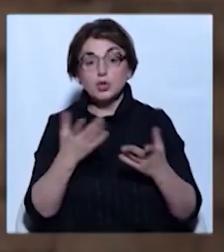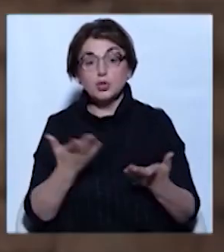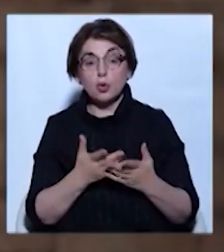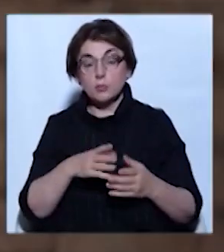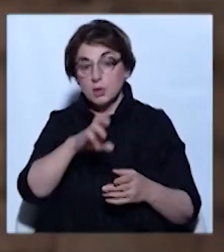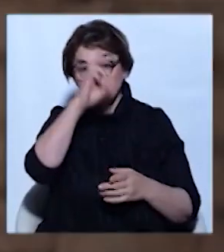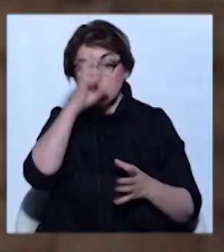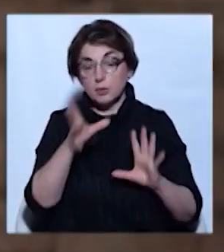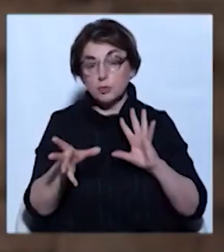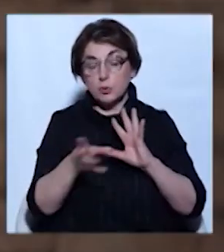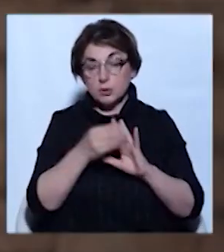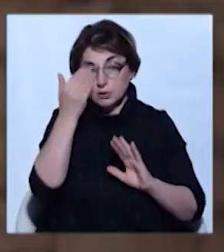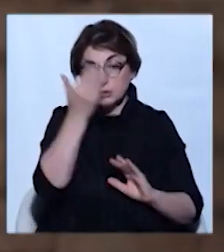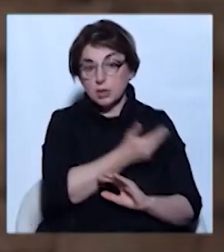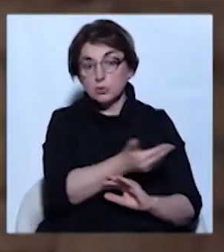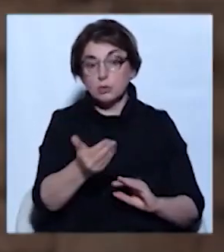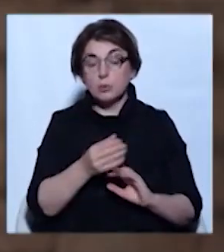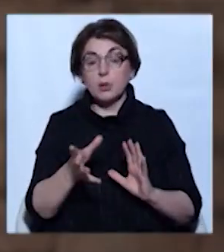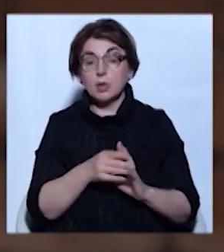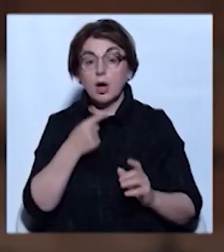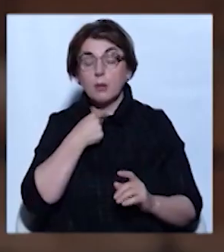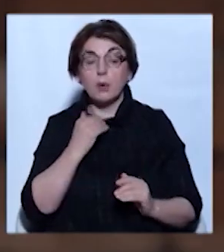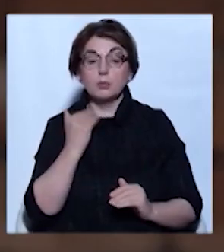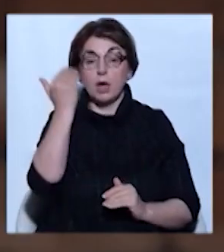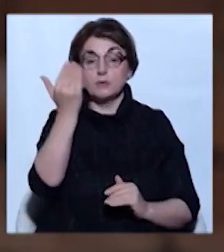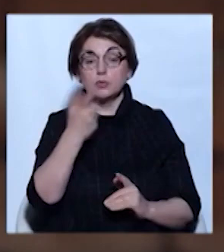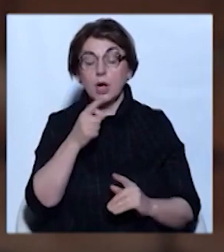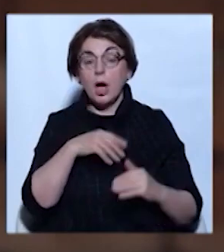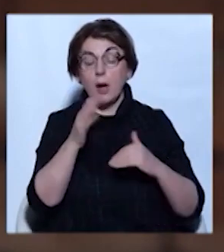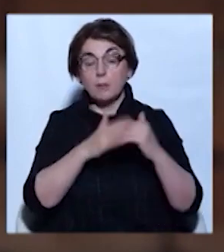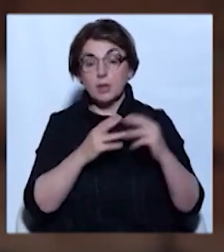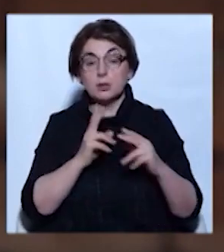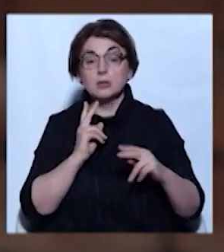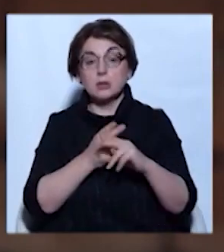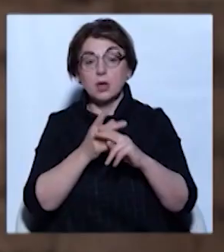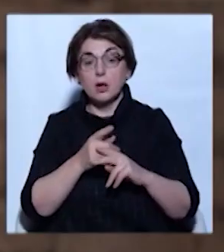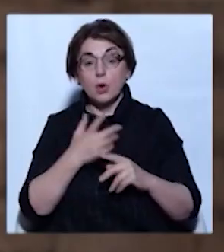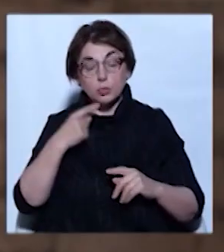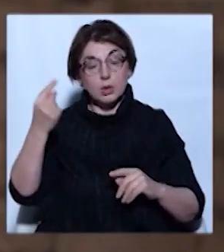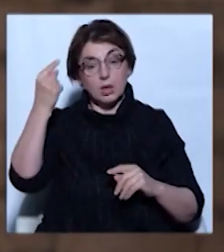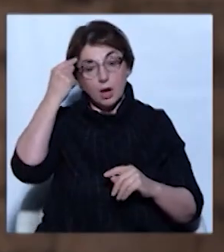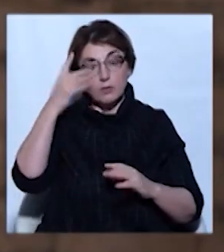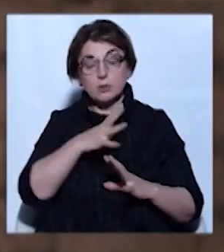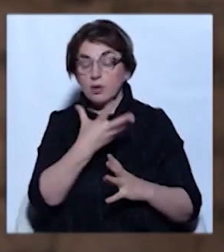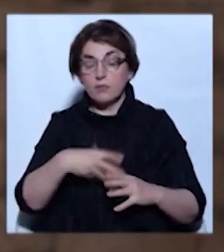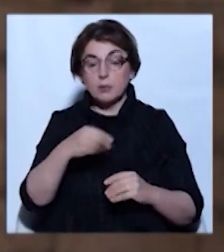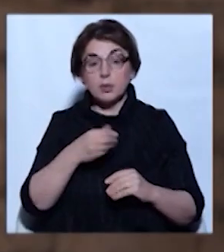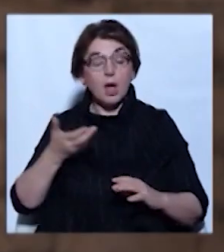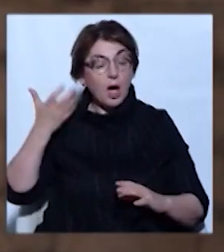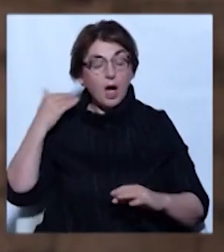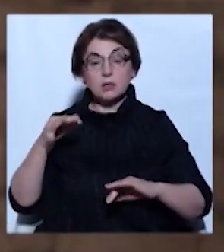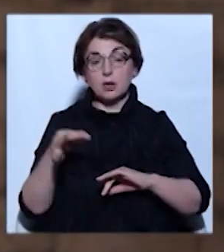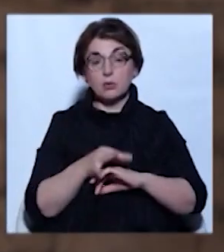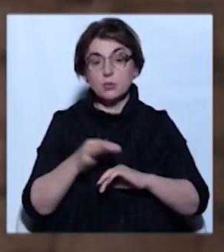տվյալ պարագայուն պետության հետ համատեղ հասարակությունը նույնպես պետք է ձայն բարձրացնի։ Ոլորս պետք է գիտակցենք, որ ամուսնությունը